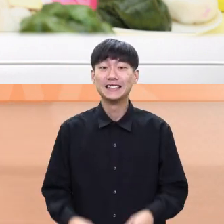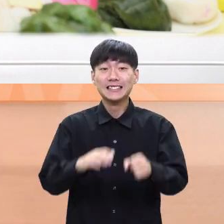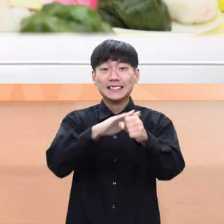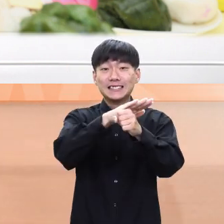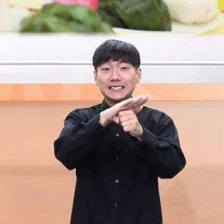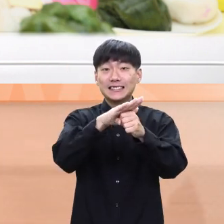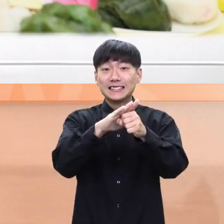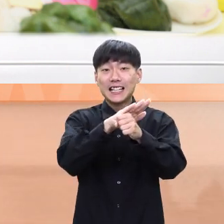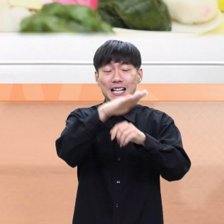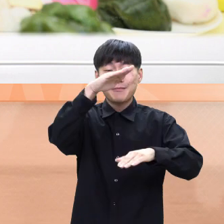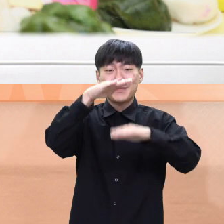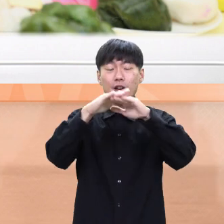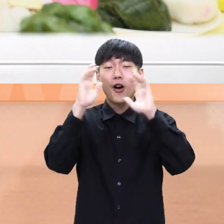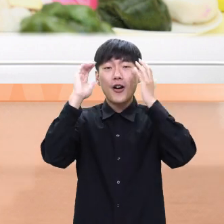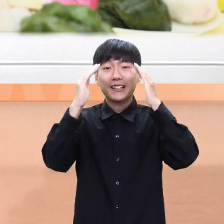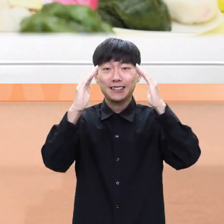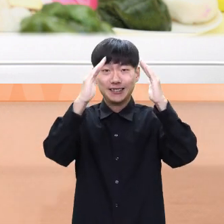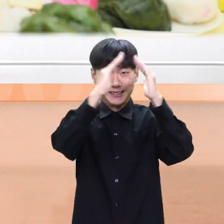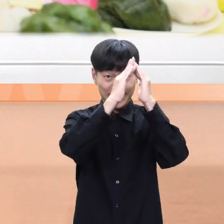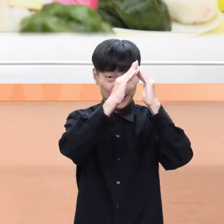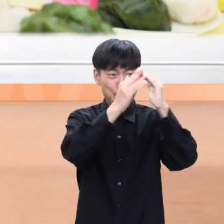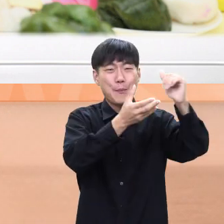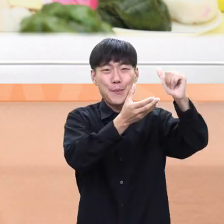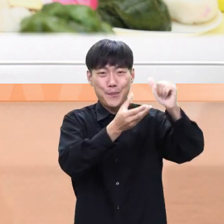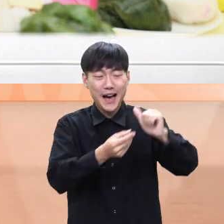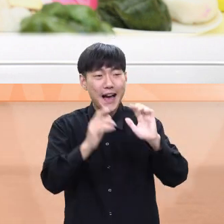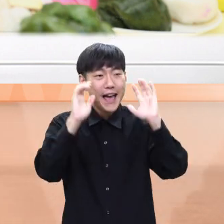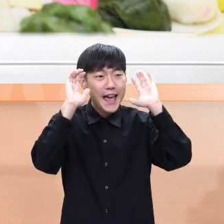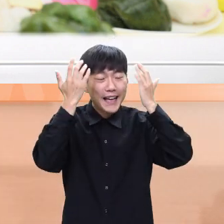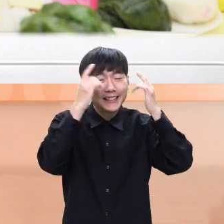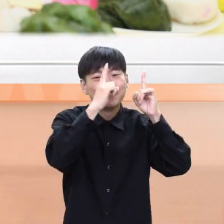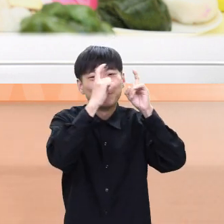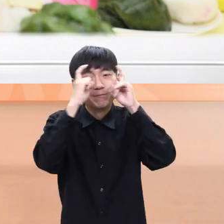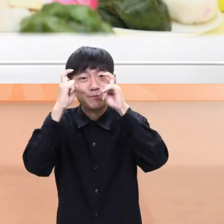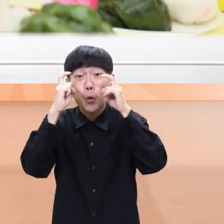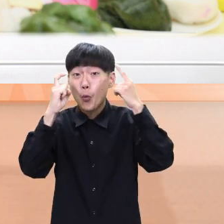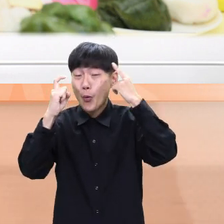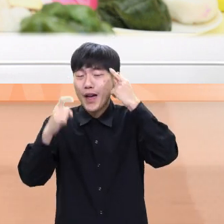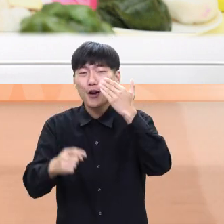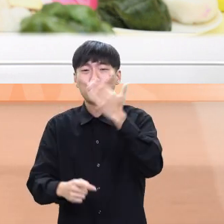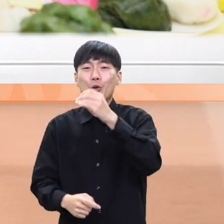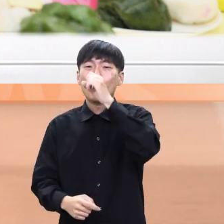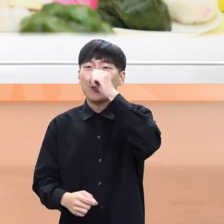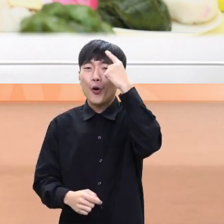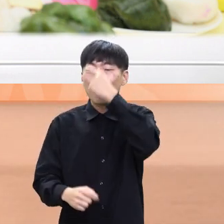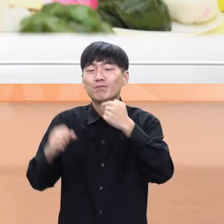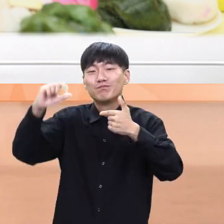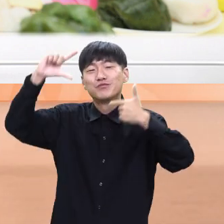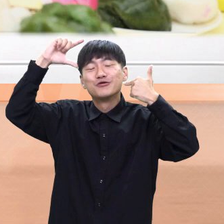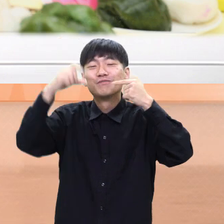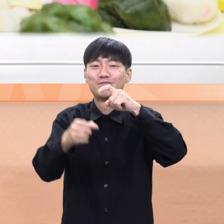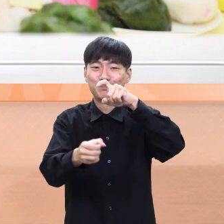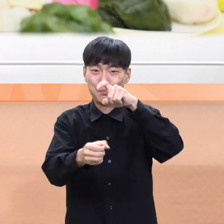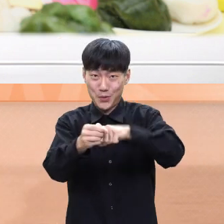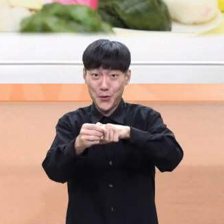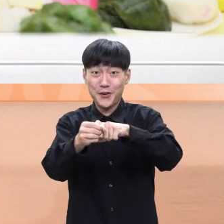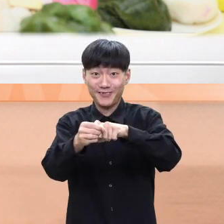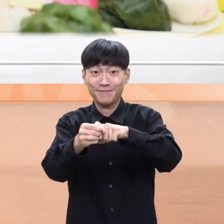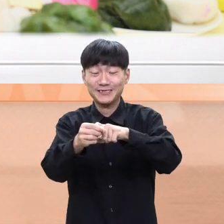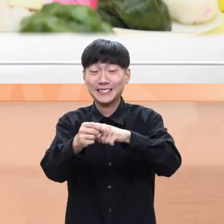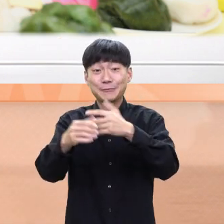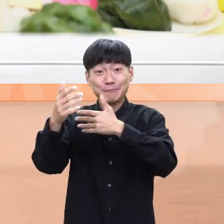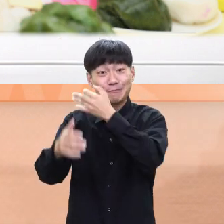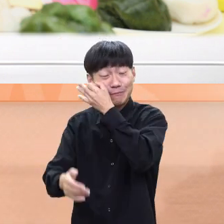어린이집에서는 10월 소식지를 장식할 표지 촬영이 진행됐는데요. 화기애애한 분위기를 자아냈던 소식지 표지